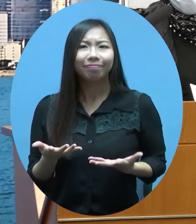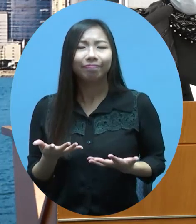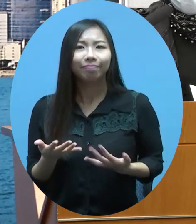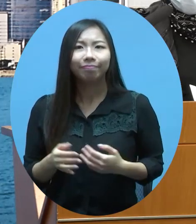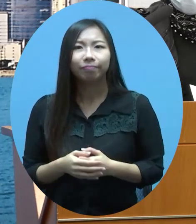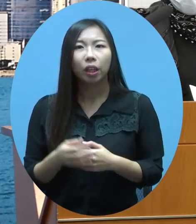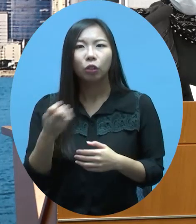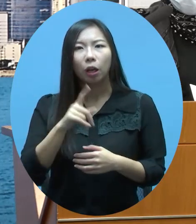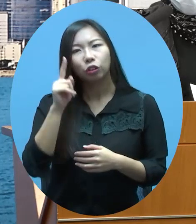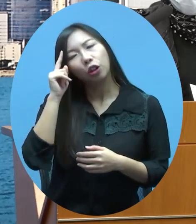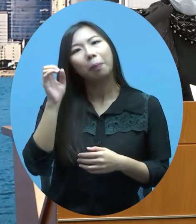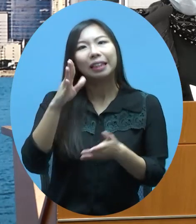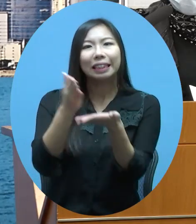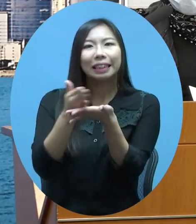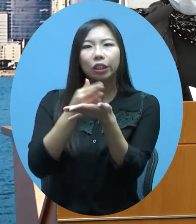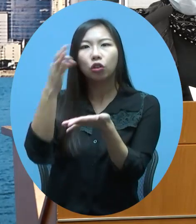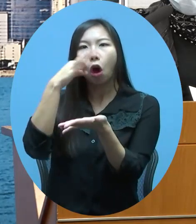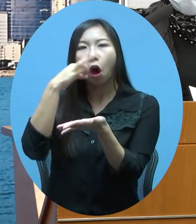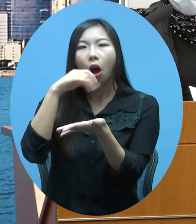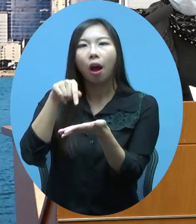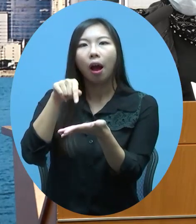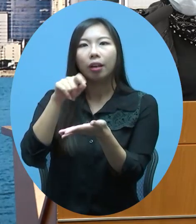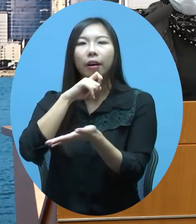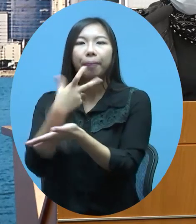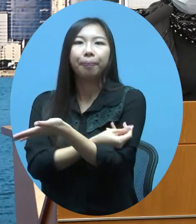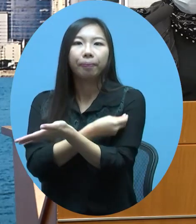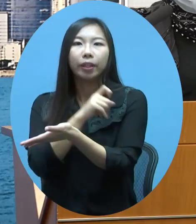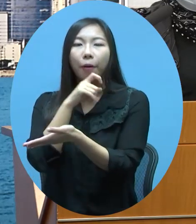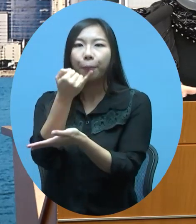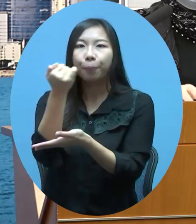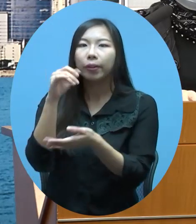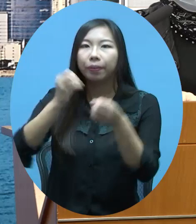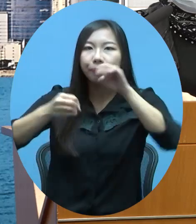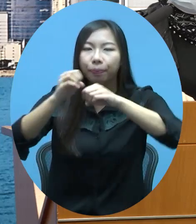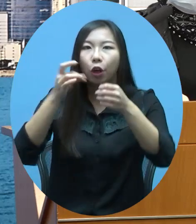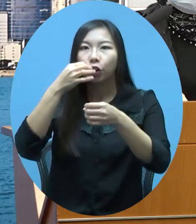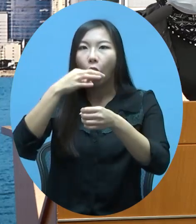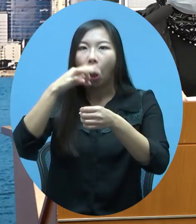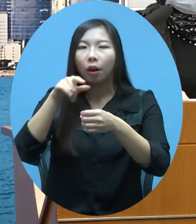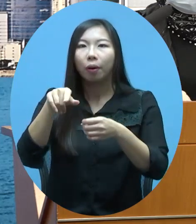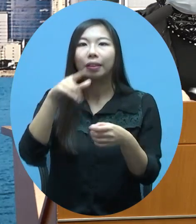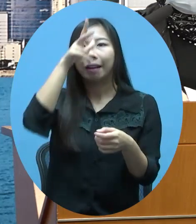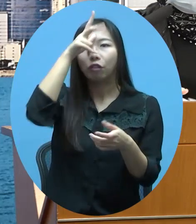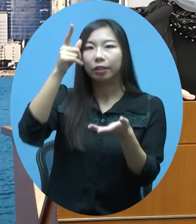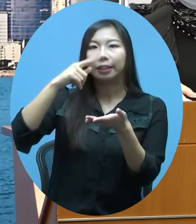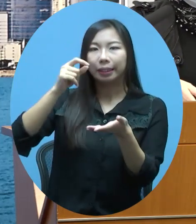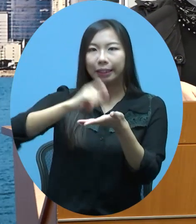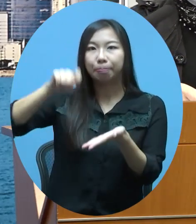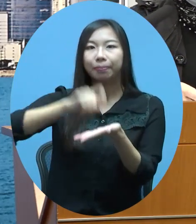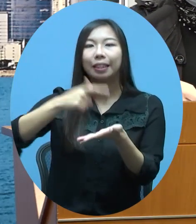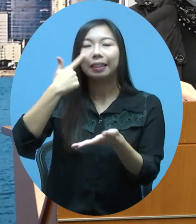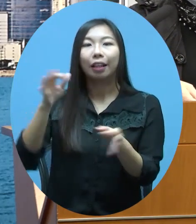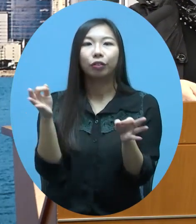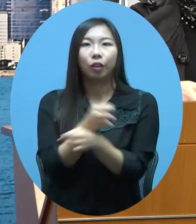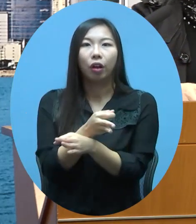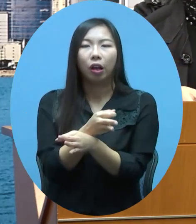係試藥嘅計劃啦。咁因為有藥劑師咧就同我哋透露啦，其實咧政府都已經簽咗嗰個咧新藥咧，即係完